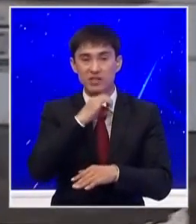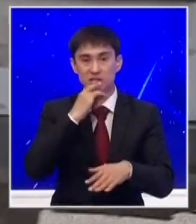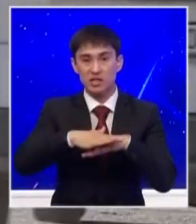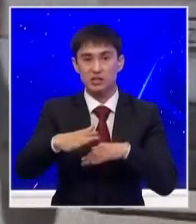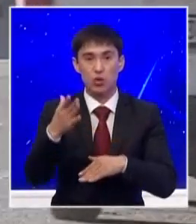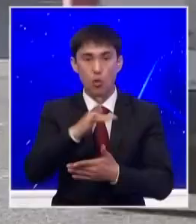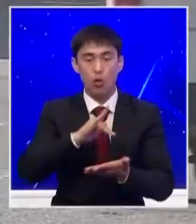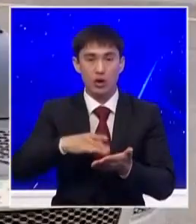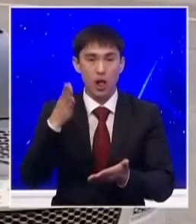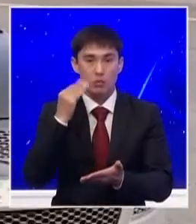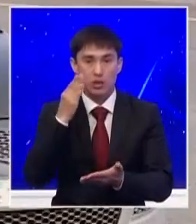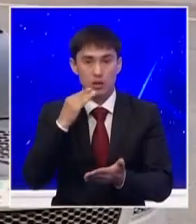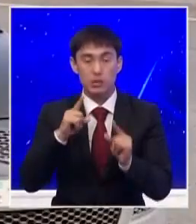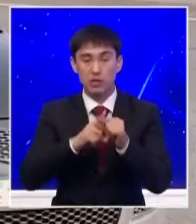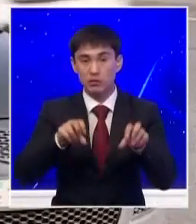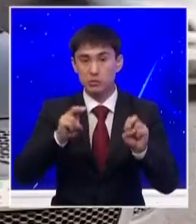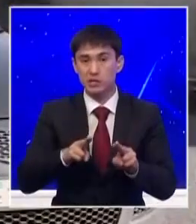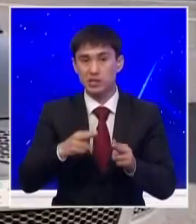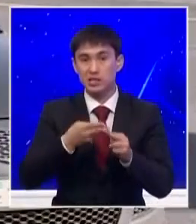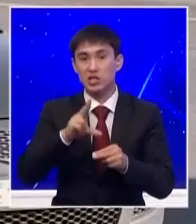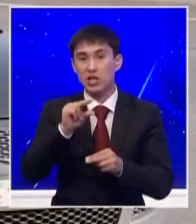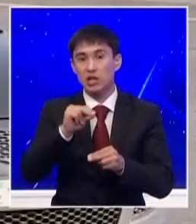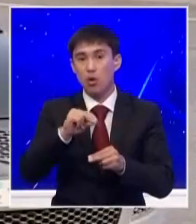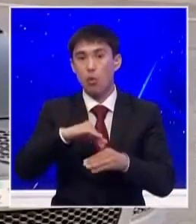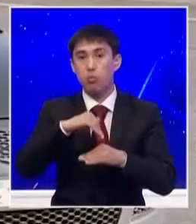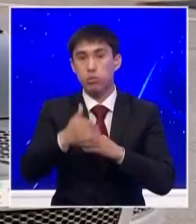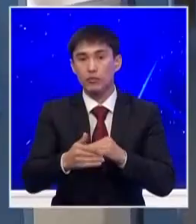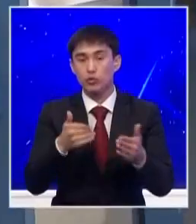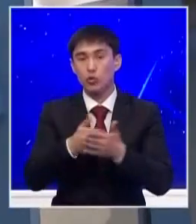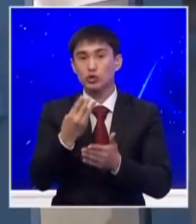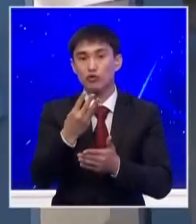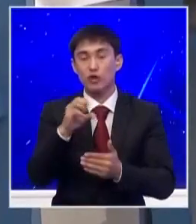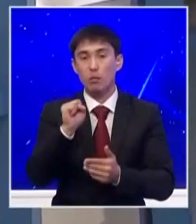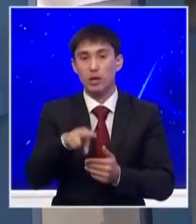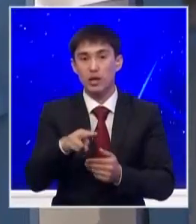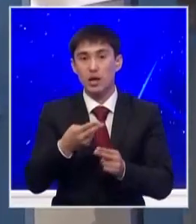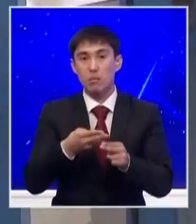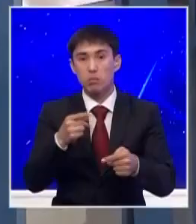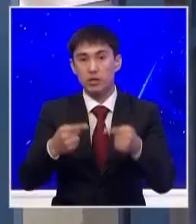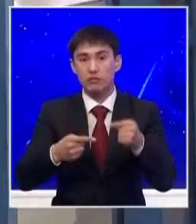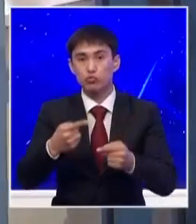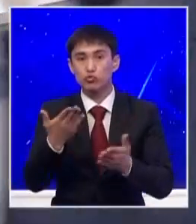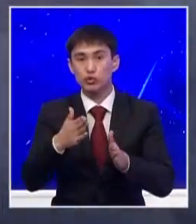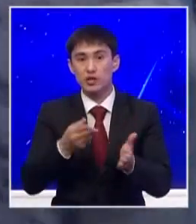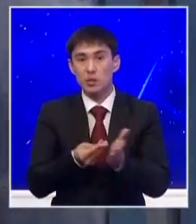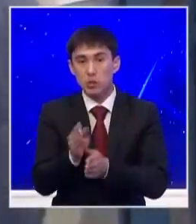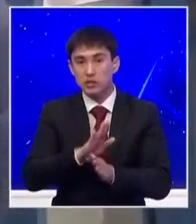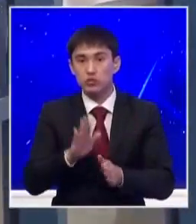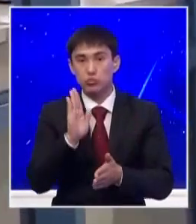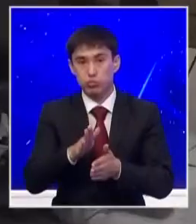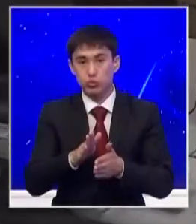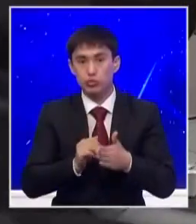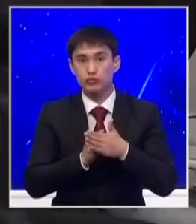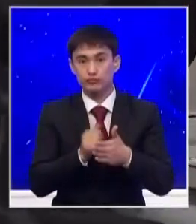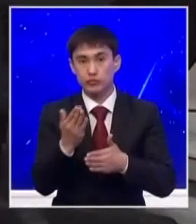города Алматы. По словам специалистов, крайняя дата уплаты налогов продлена до 4 апреля. В противном случае неплательщиков подвергнут